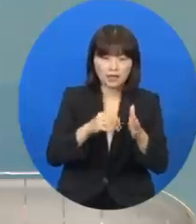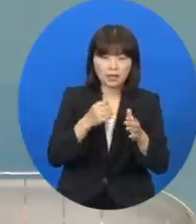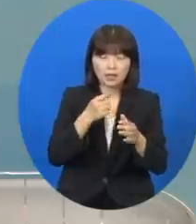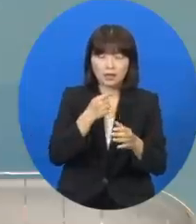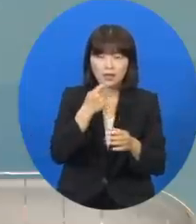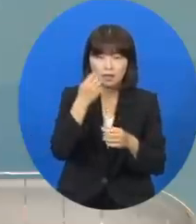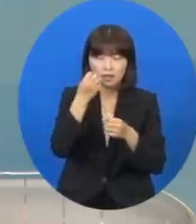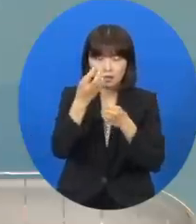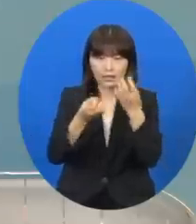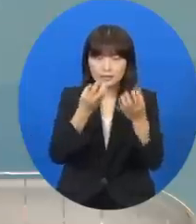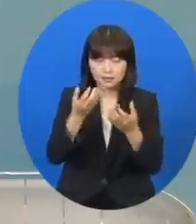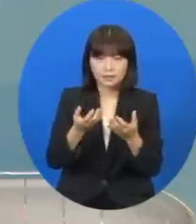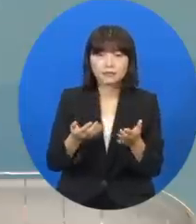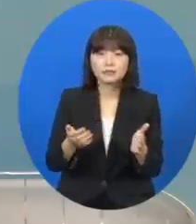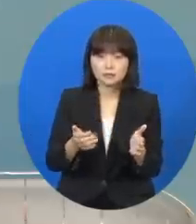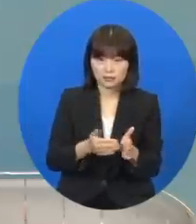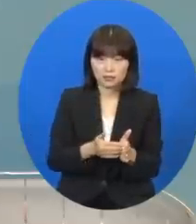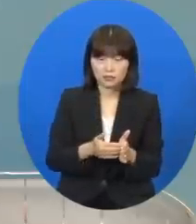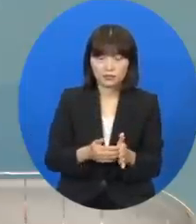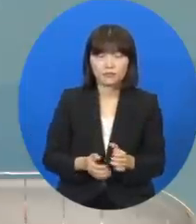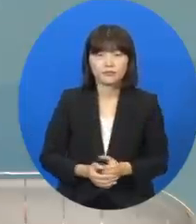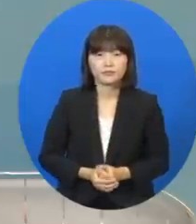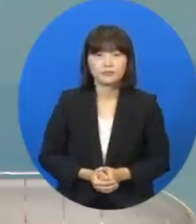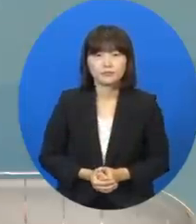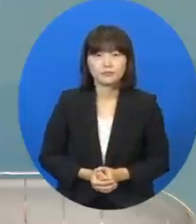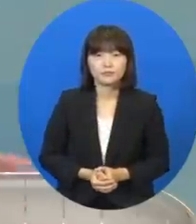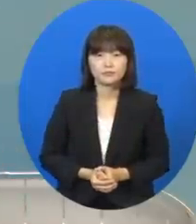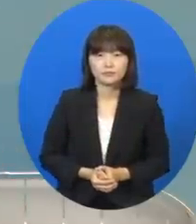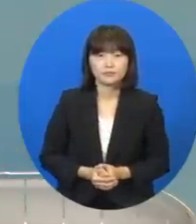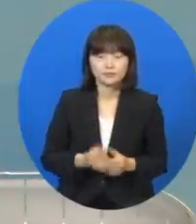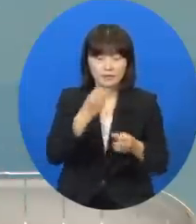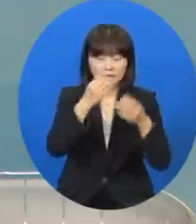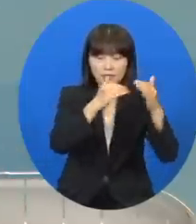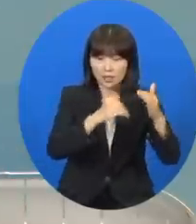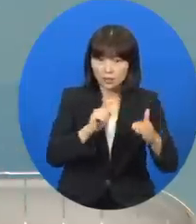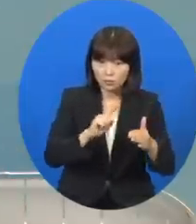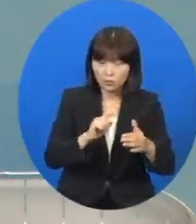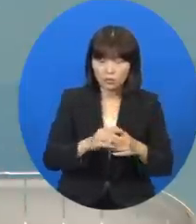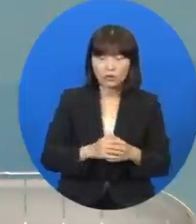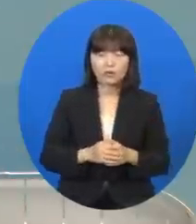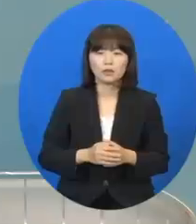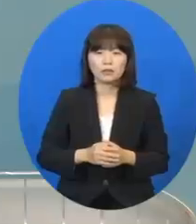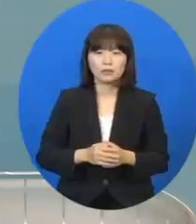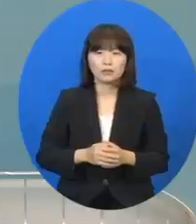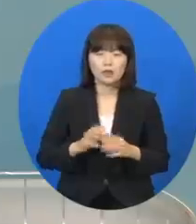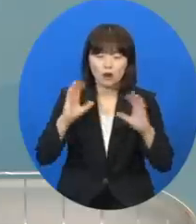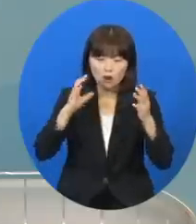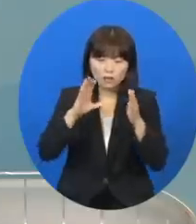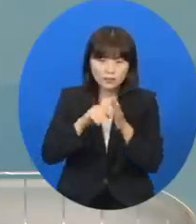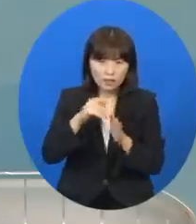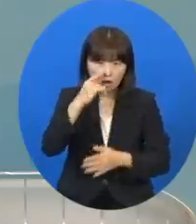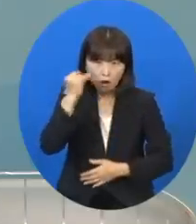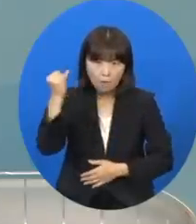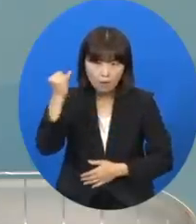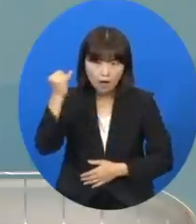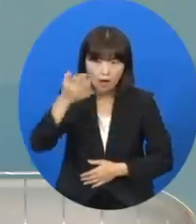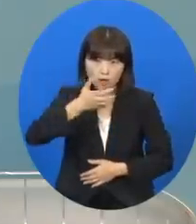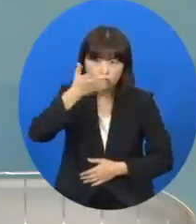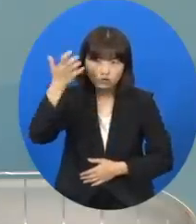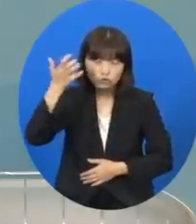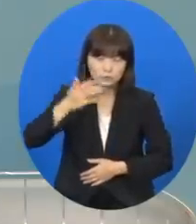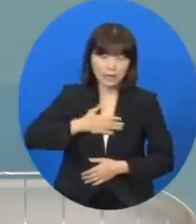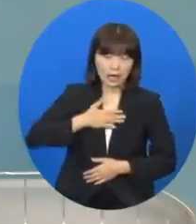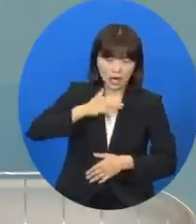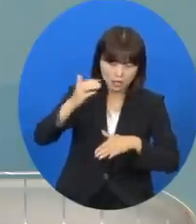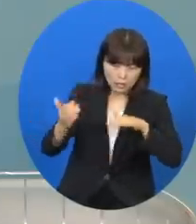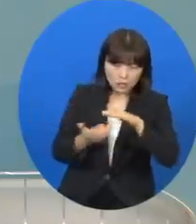자매가 이런 간증을 했어요. 자기가 어려서 엄마가 엄마의 꿈을 이루려고 자기를